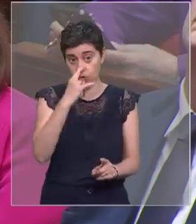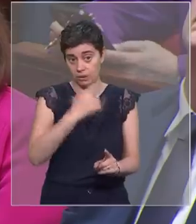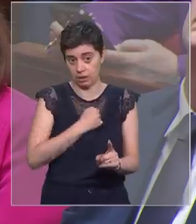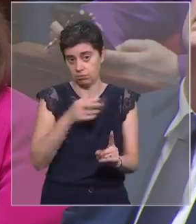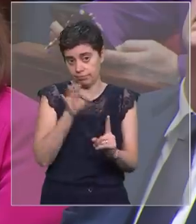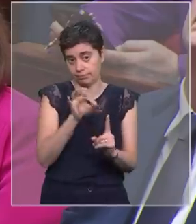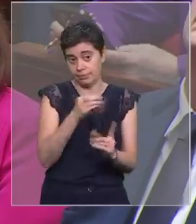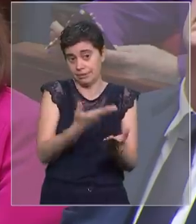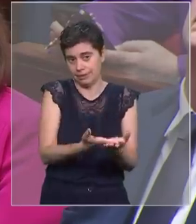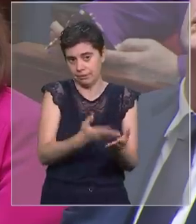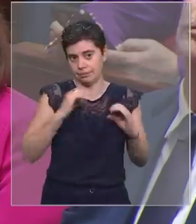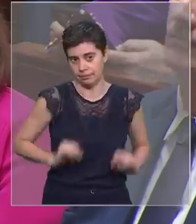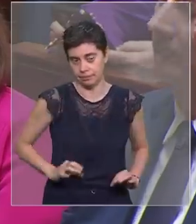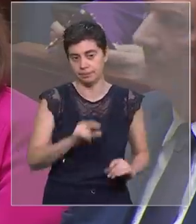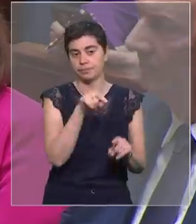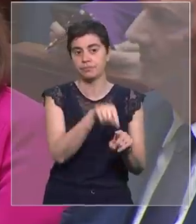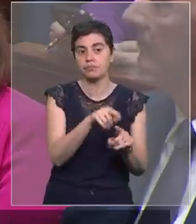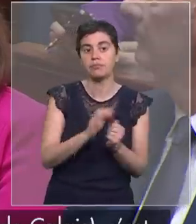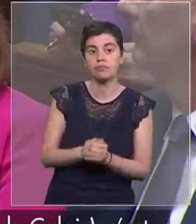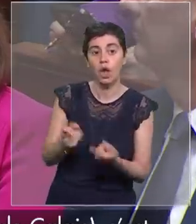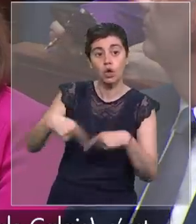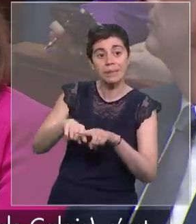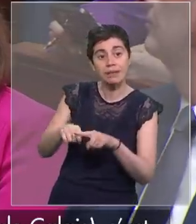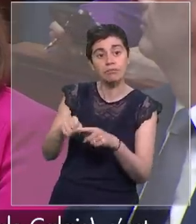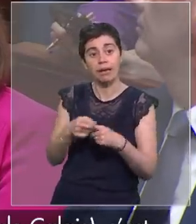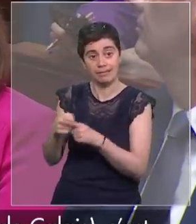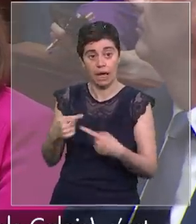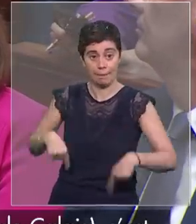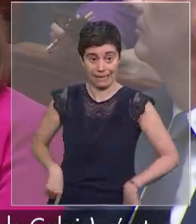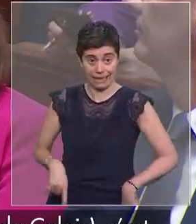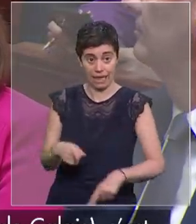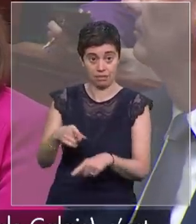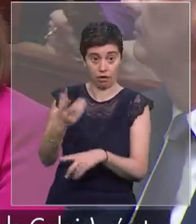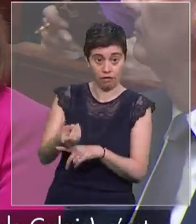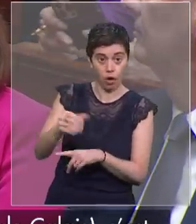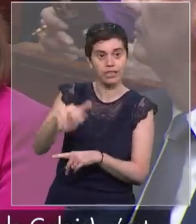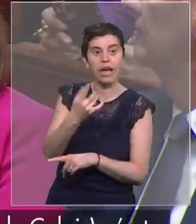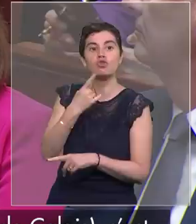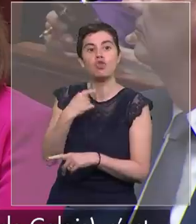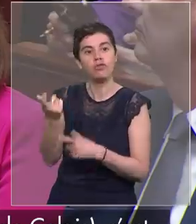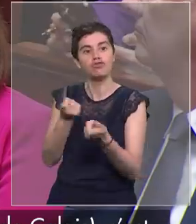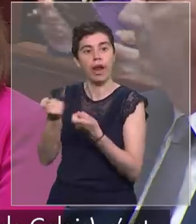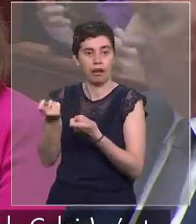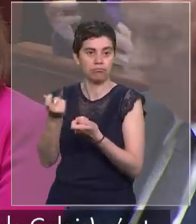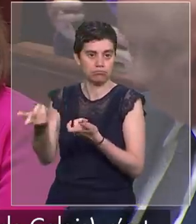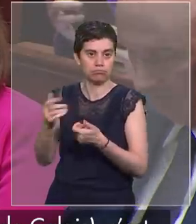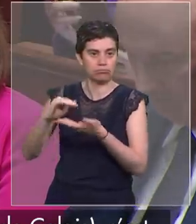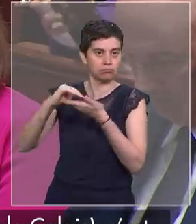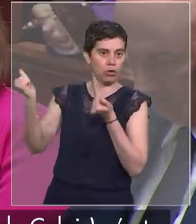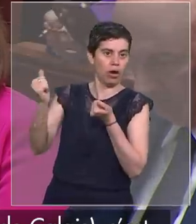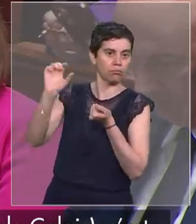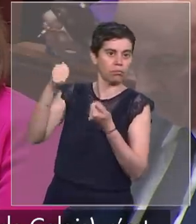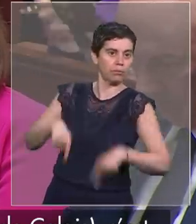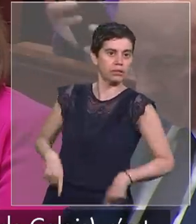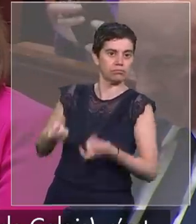rapport sera au cœur du comité interministériel de l'enfance que je tiendrai le 15 juin au nom de la Première ministre. Bien sûr, nous avons